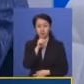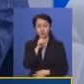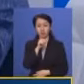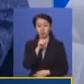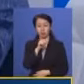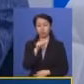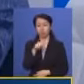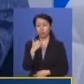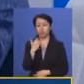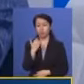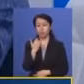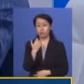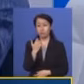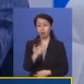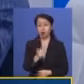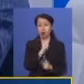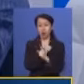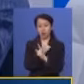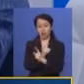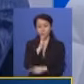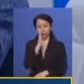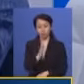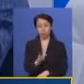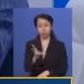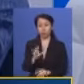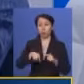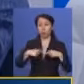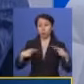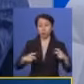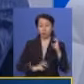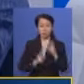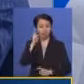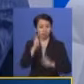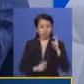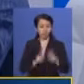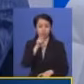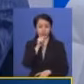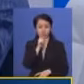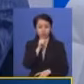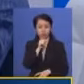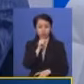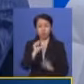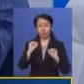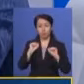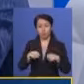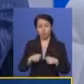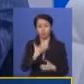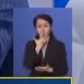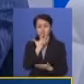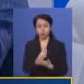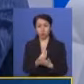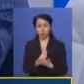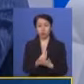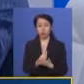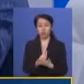мы отмечаем, что ограничения будут, но остальные птицефабрики способны как бы за счет собственных